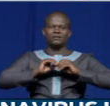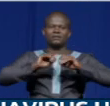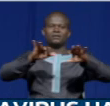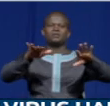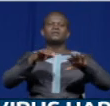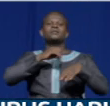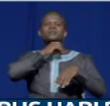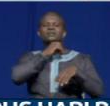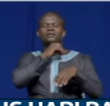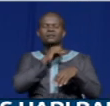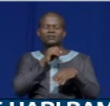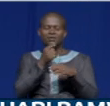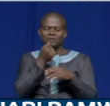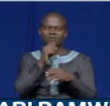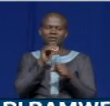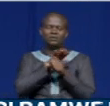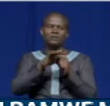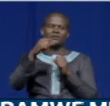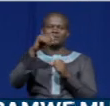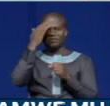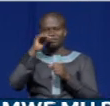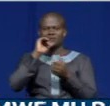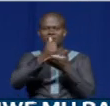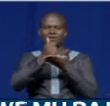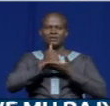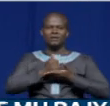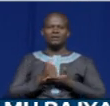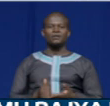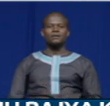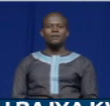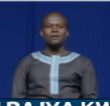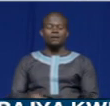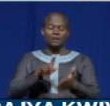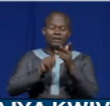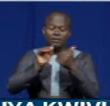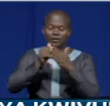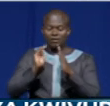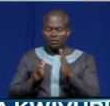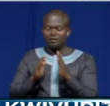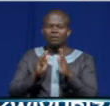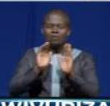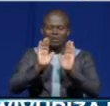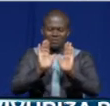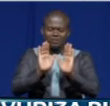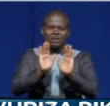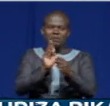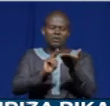imiti itujuje ubuziranenge kuko nta kitumariye niki wenda abantu bakwitwararika kuri iyi miti